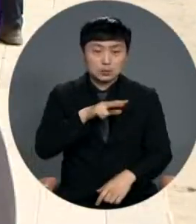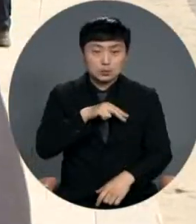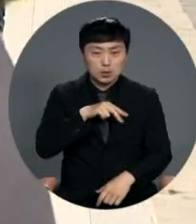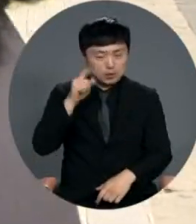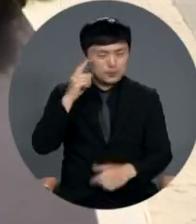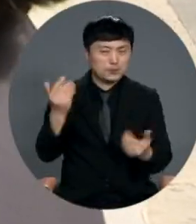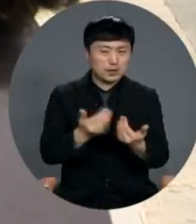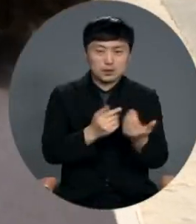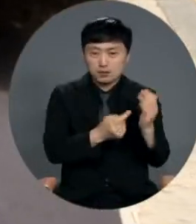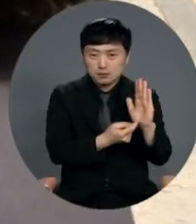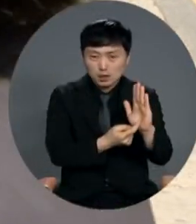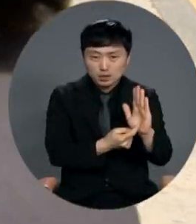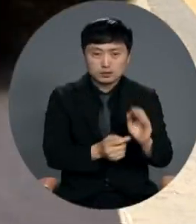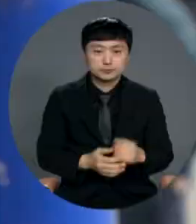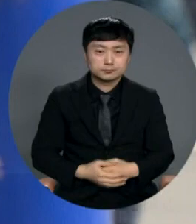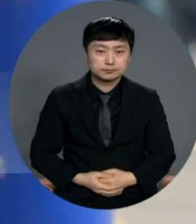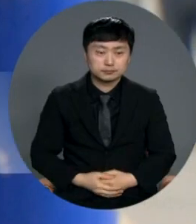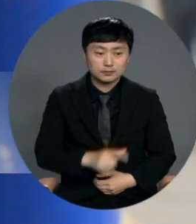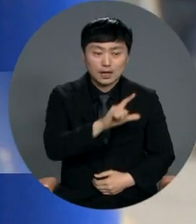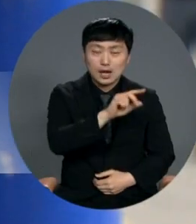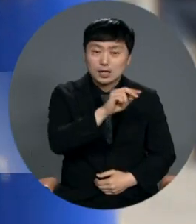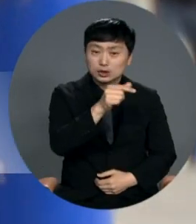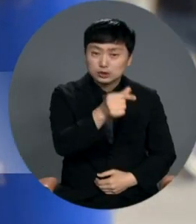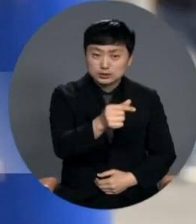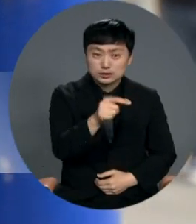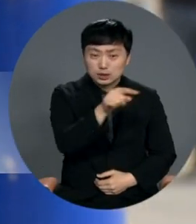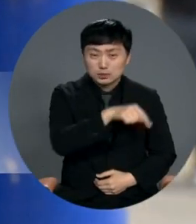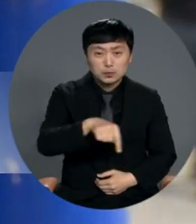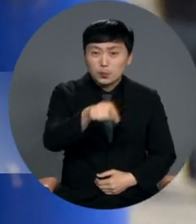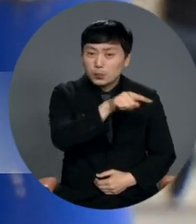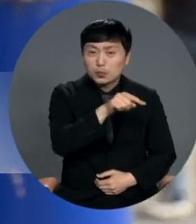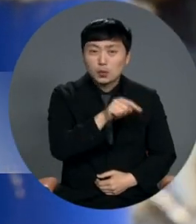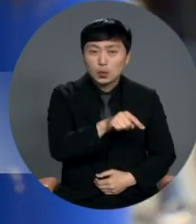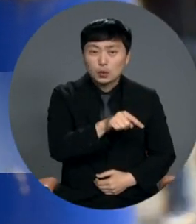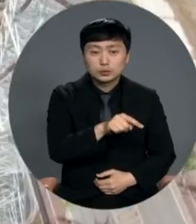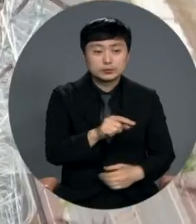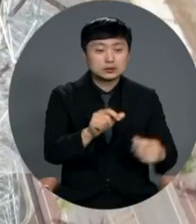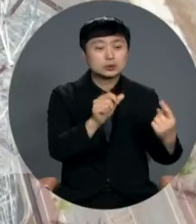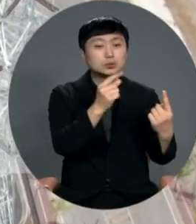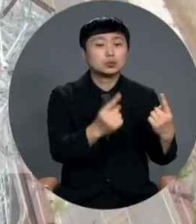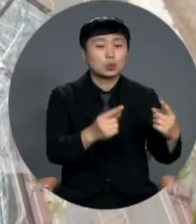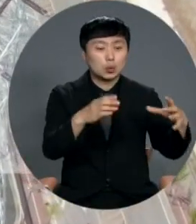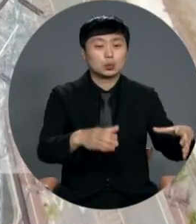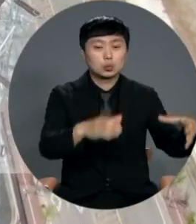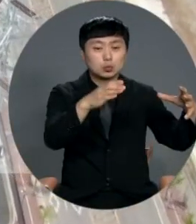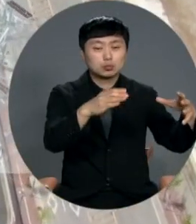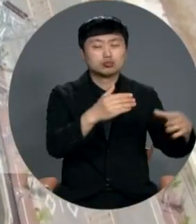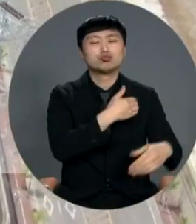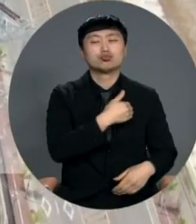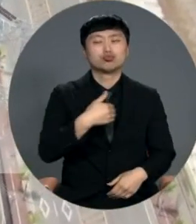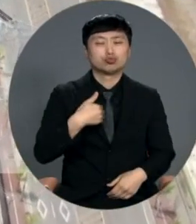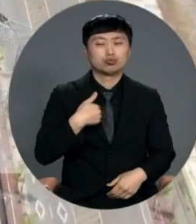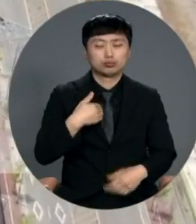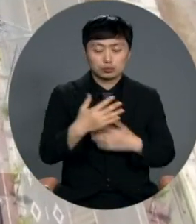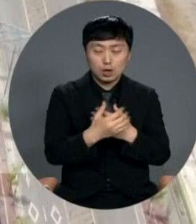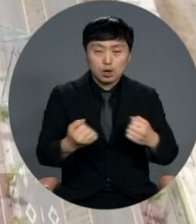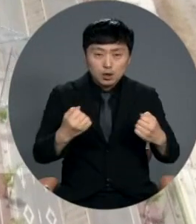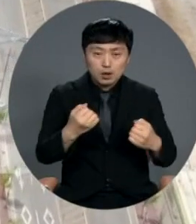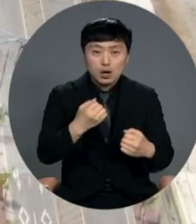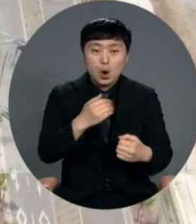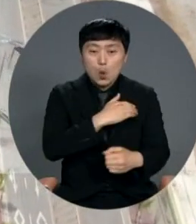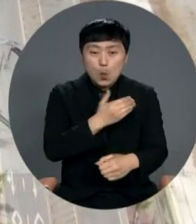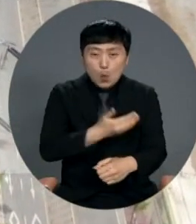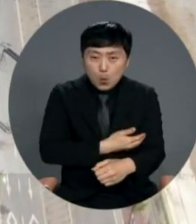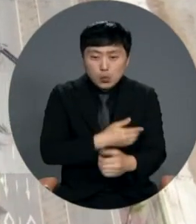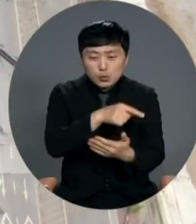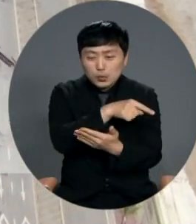있습니다 LPG 다 저렴한 LNG 연료에 대한 공급 수요는 이호기 설치로 해소됐고 주민 건강 문제가 불거지는